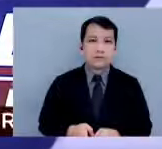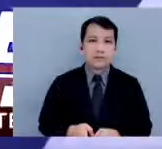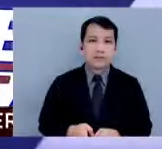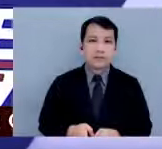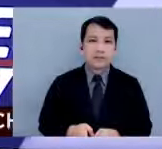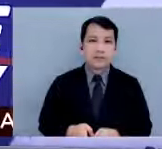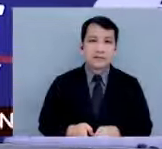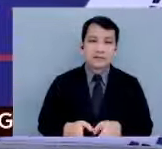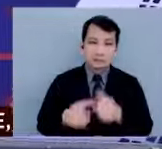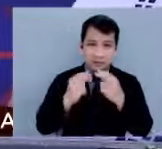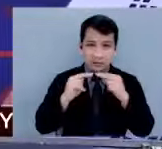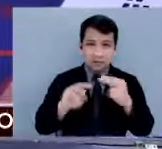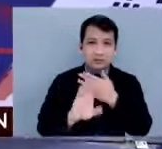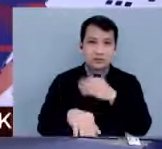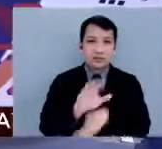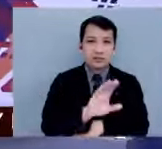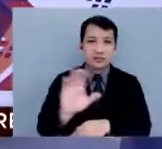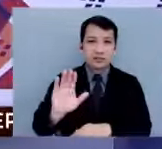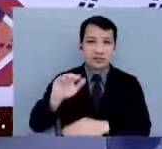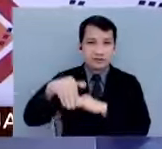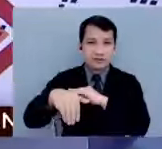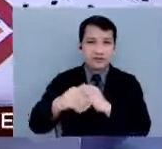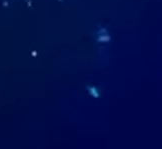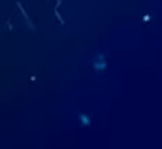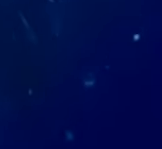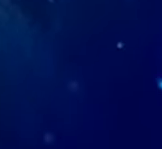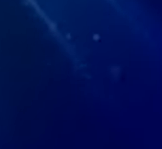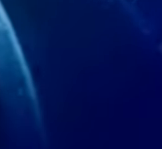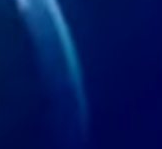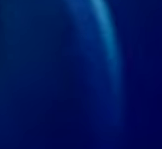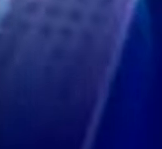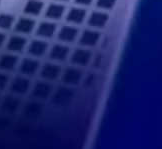Tuloy-tuloy ang balitaan dito sa Frontline Tonight.